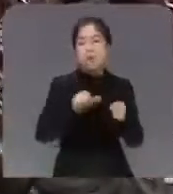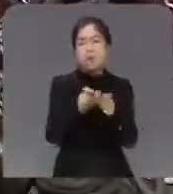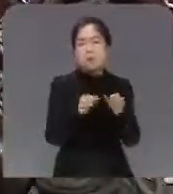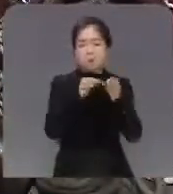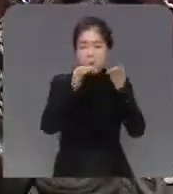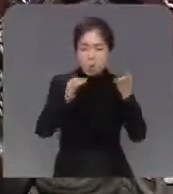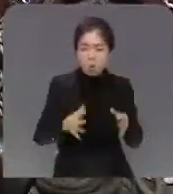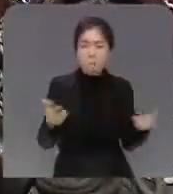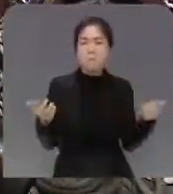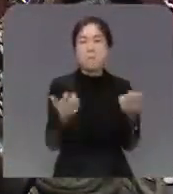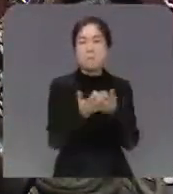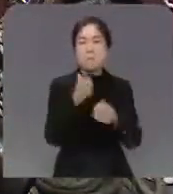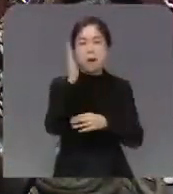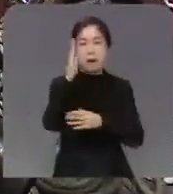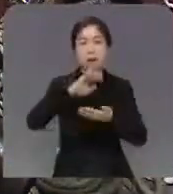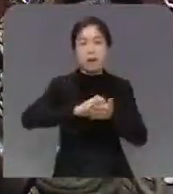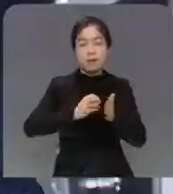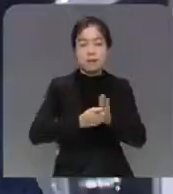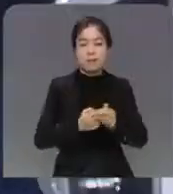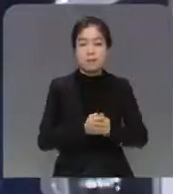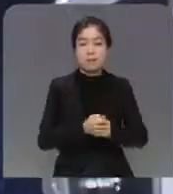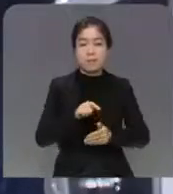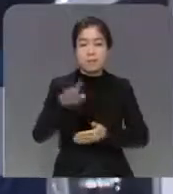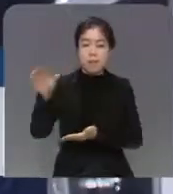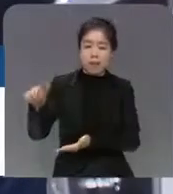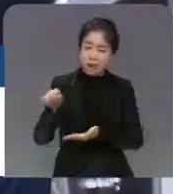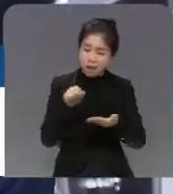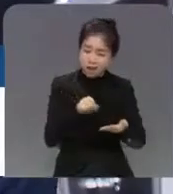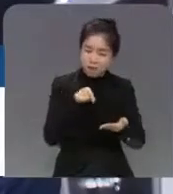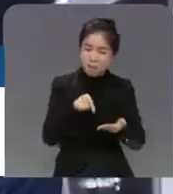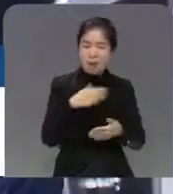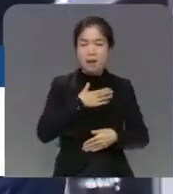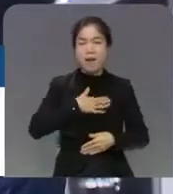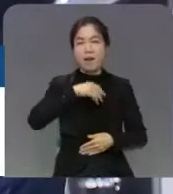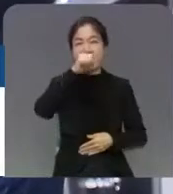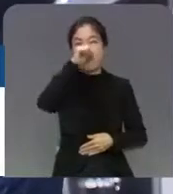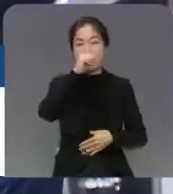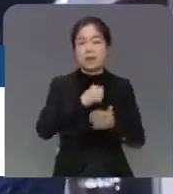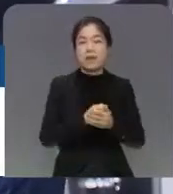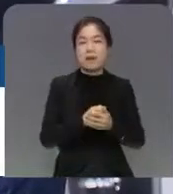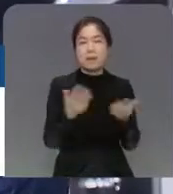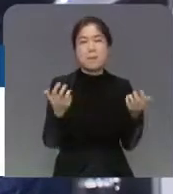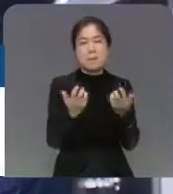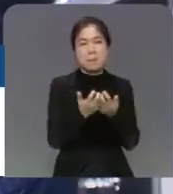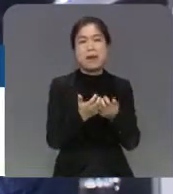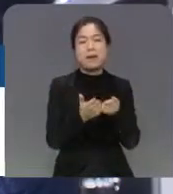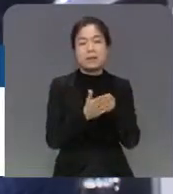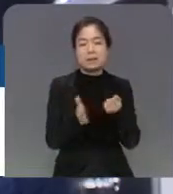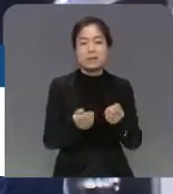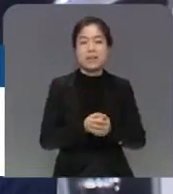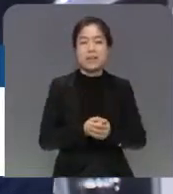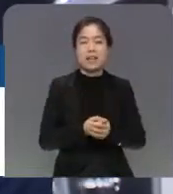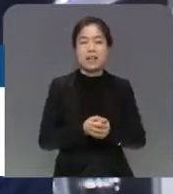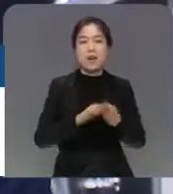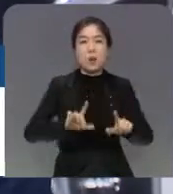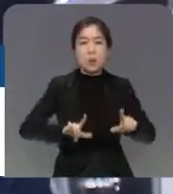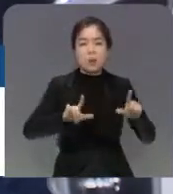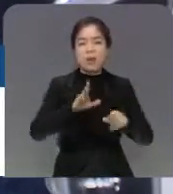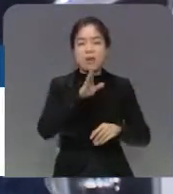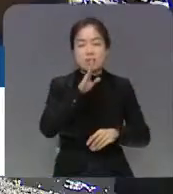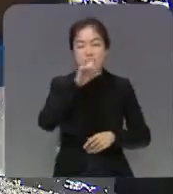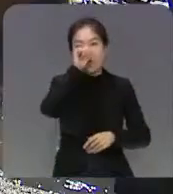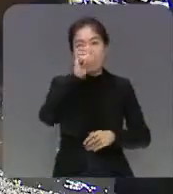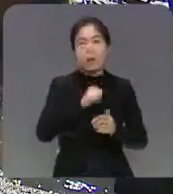풍어라는 이야기가 돌 정도입니다. 이렇게 잡아갖고 오는 거 보면 기분 좋죠. 아무래도 만성이라고 하는 거니까. 그 면에서는